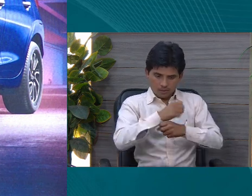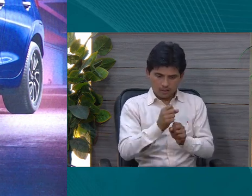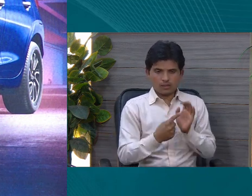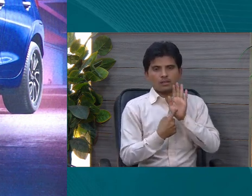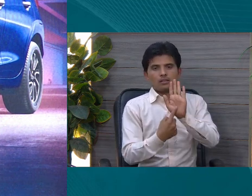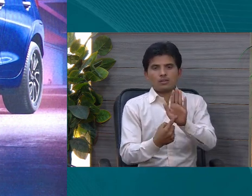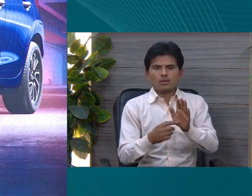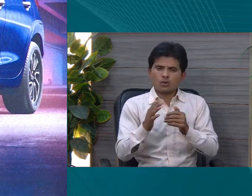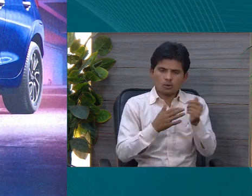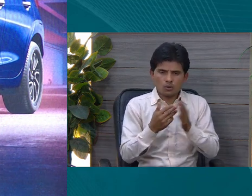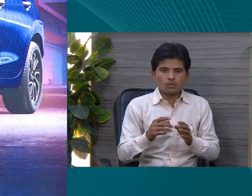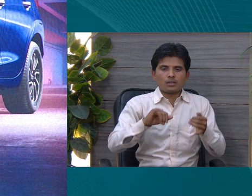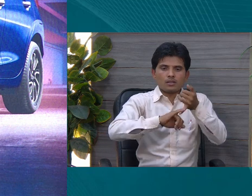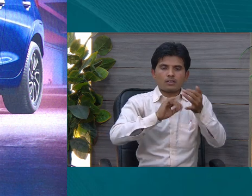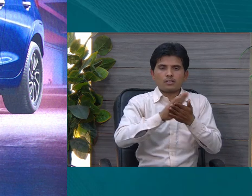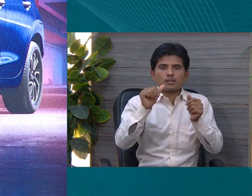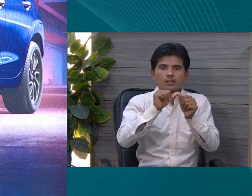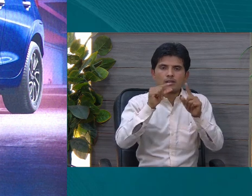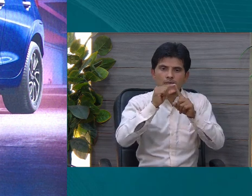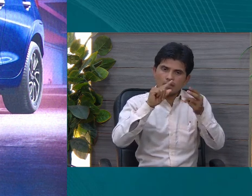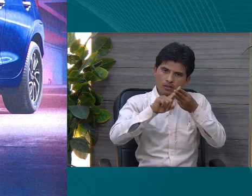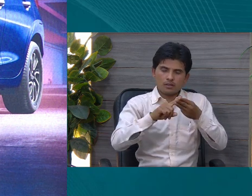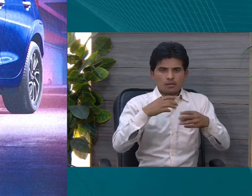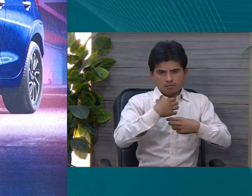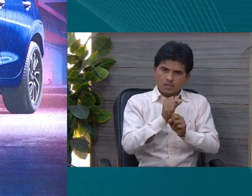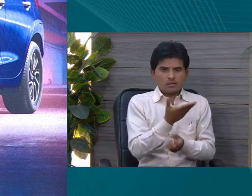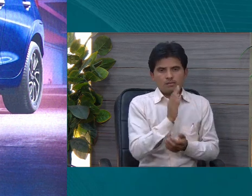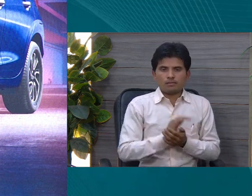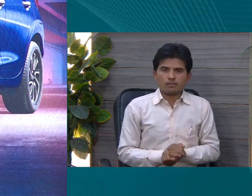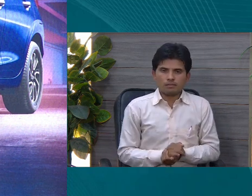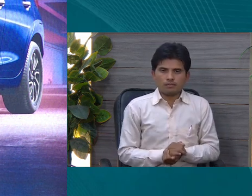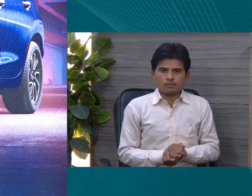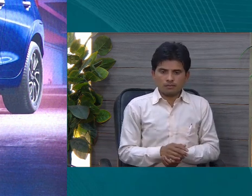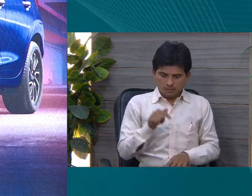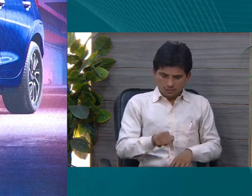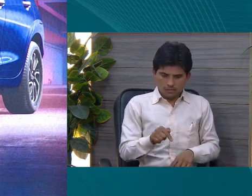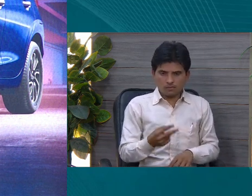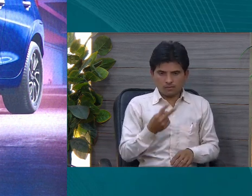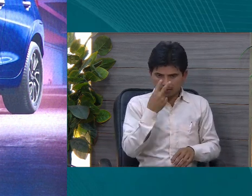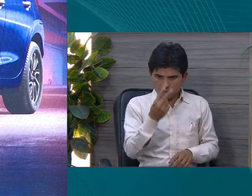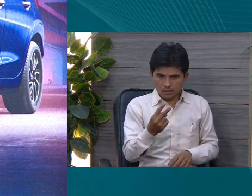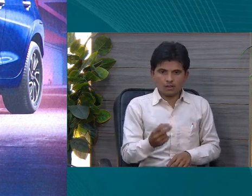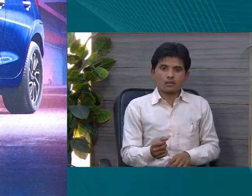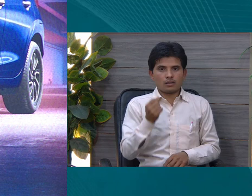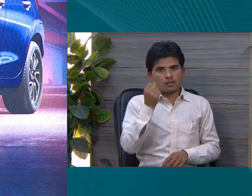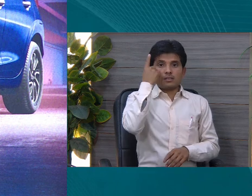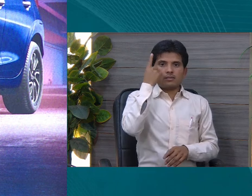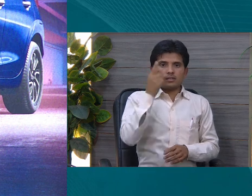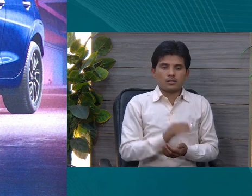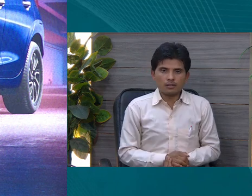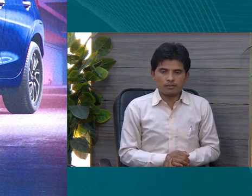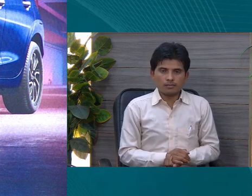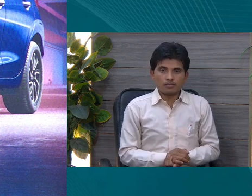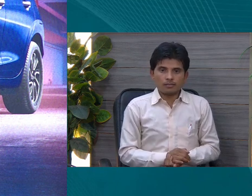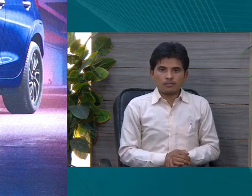कि यह कोई भी सिर्फ ड्रा की जा सकती है मैं तो इस समय हम इसको देखकर प्रसिद्ध कर रहे हैं लेकिन